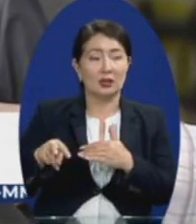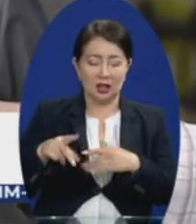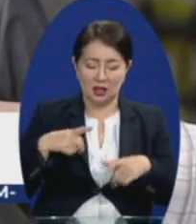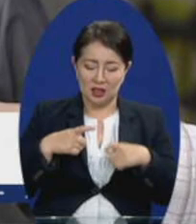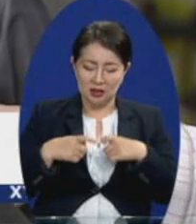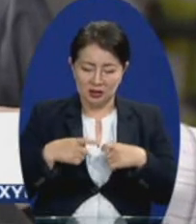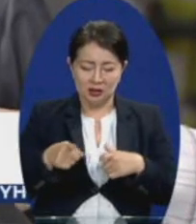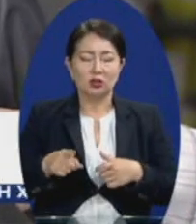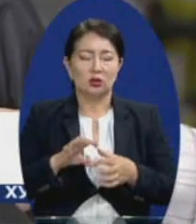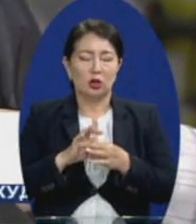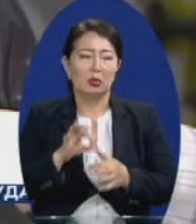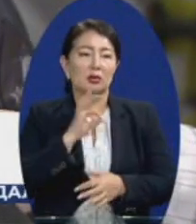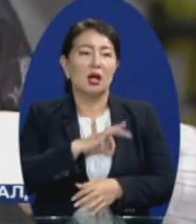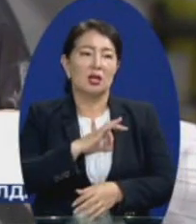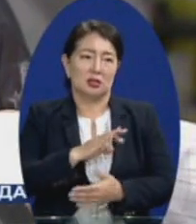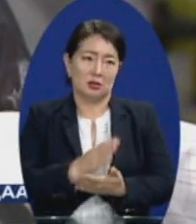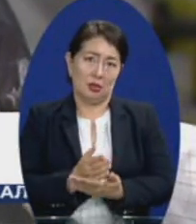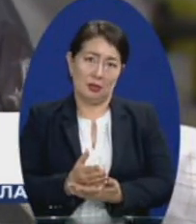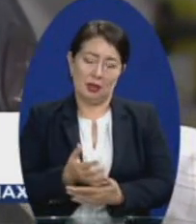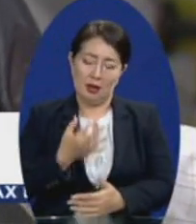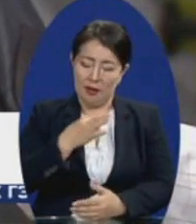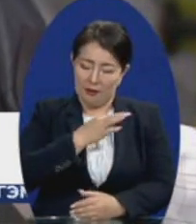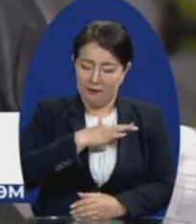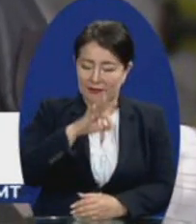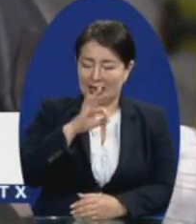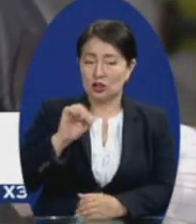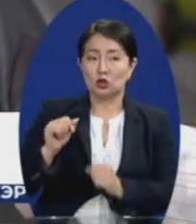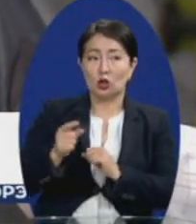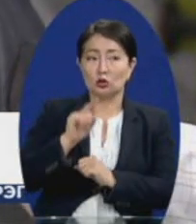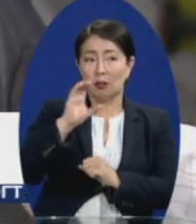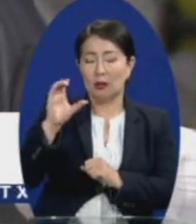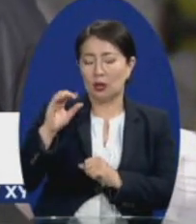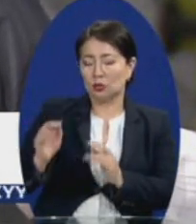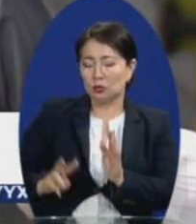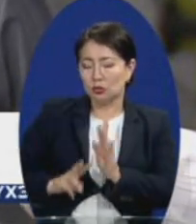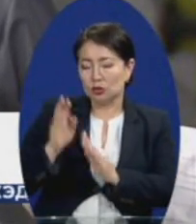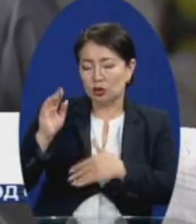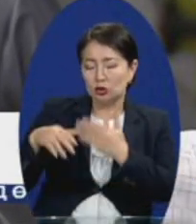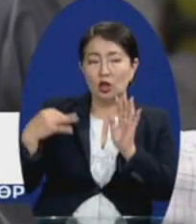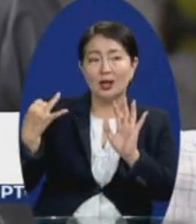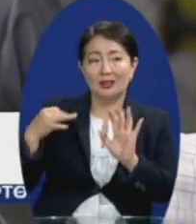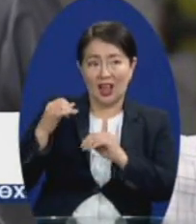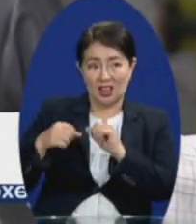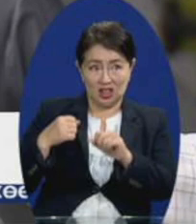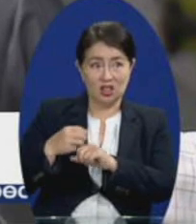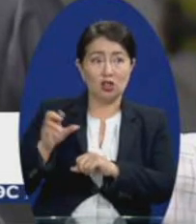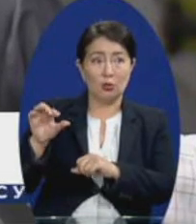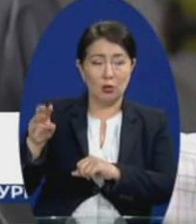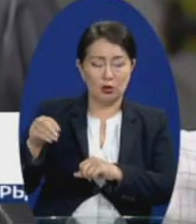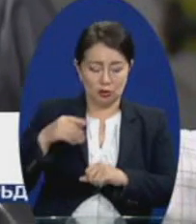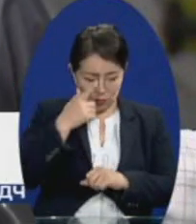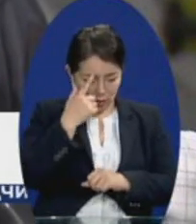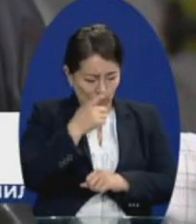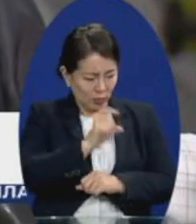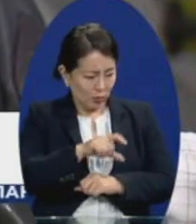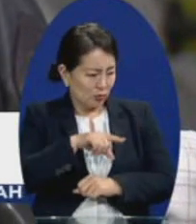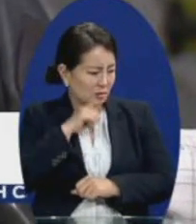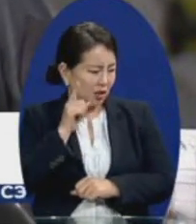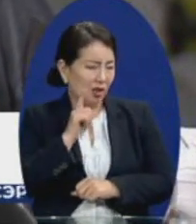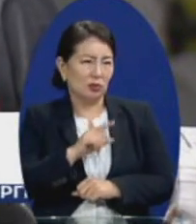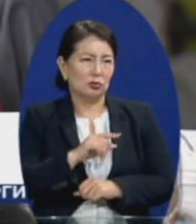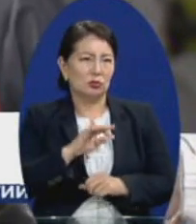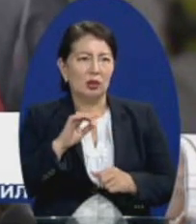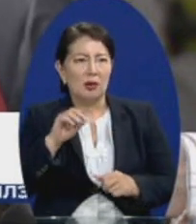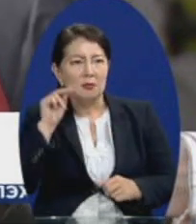үйл явдал болж байна. Франц улсад онцгой байдлын алба үүсэж хөгжөөд дөнгөж 70 жил болж байгаа. Монгол залуучуудын урамтай юм